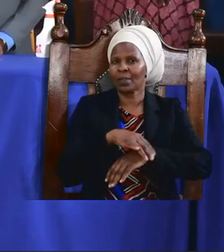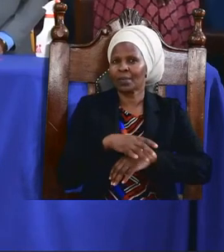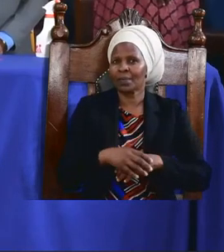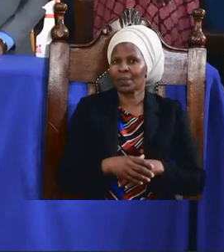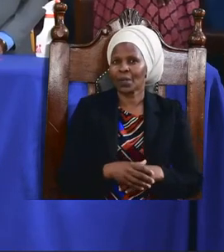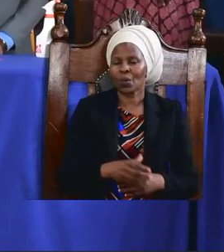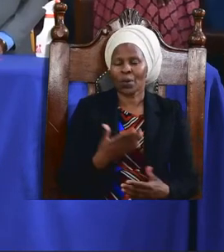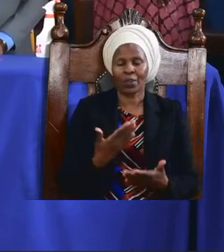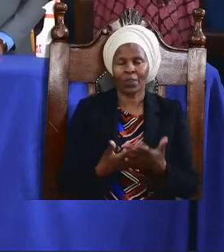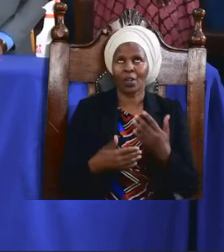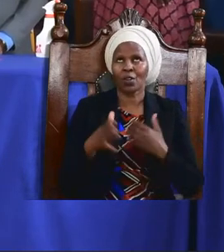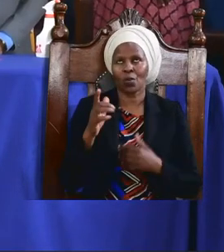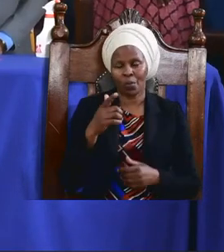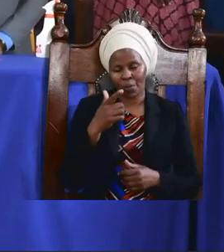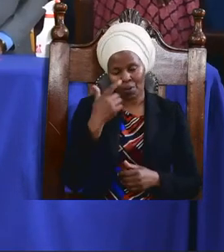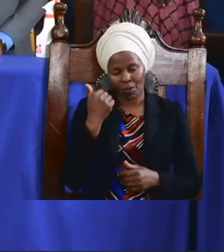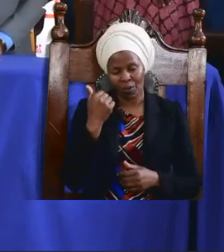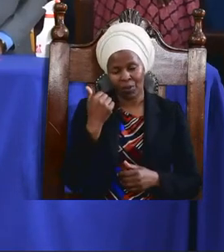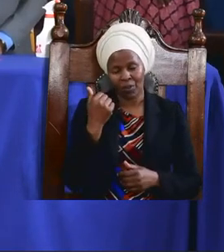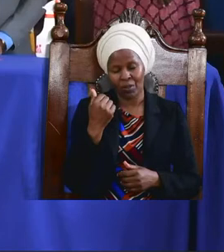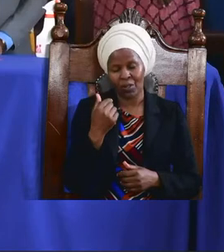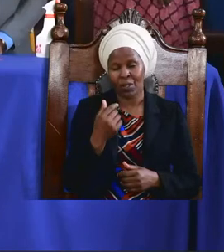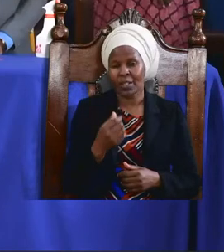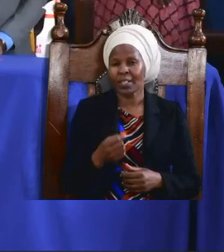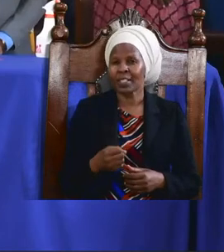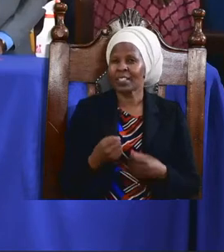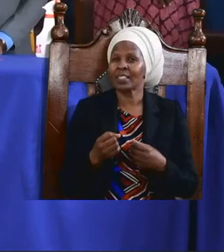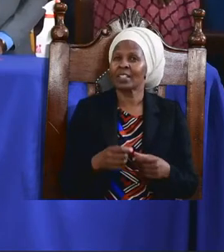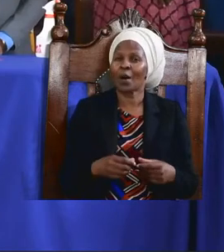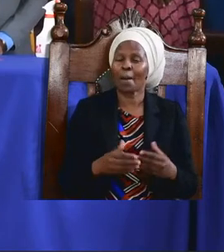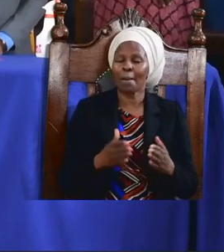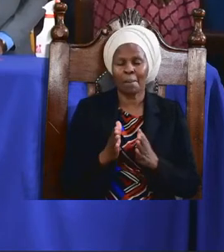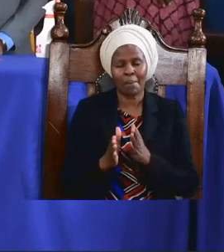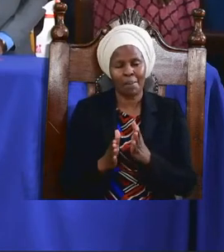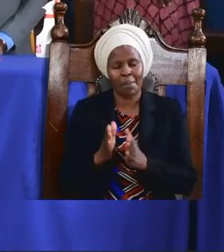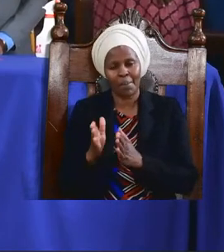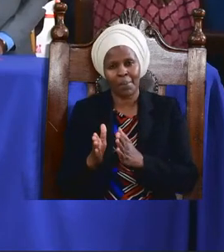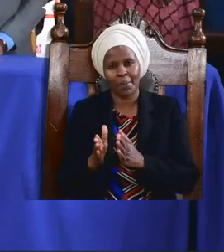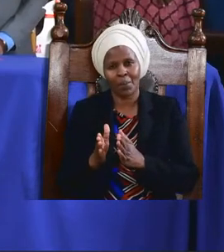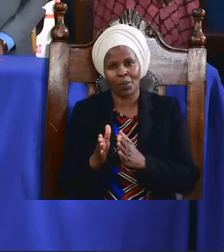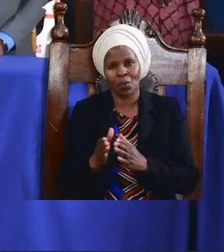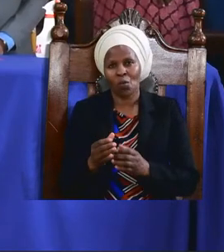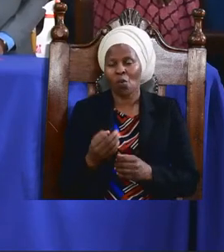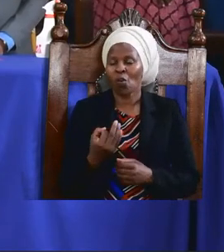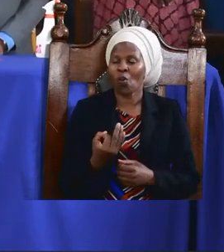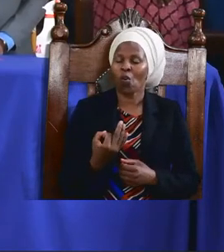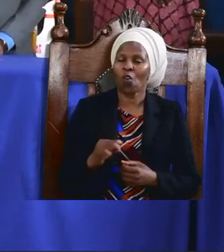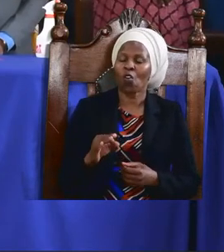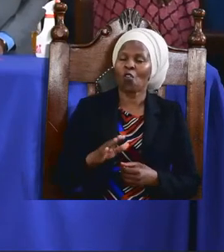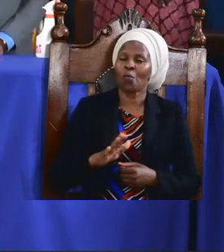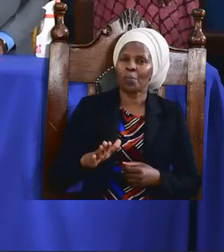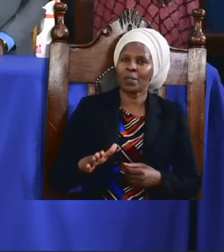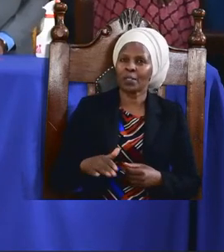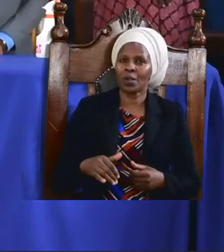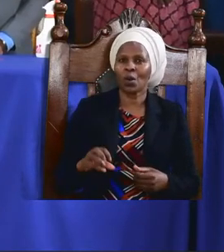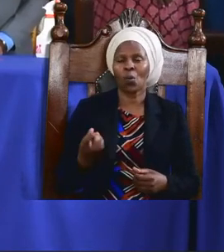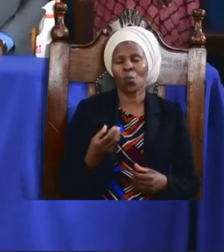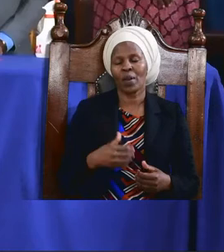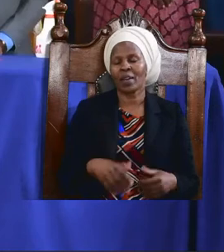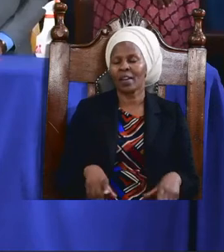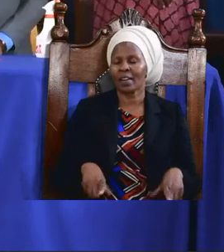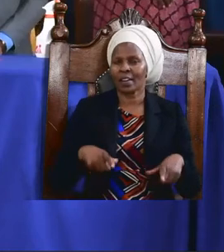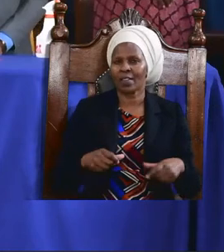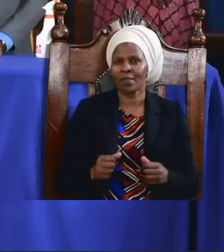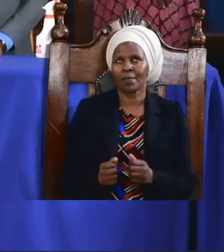Na tunakushukuru pia Bwana kwa sababu inakuwa ni maandalizi ya mahala tutakapoishi na wewe milele